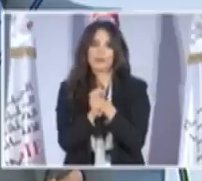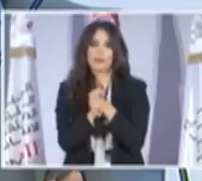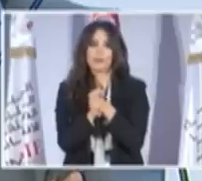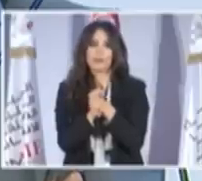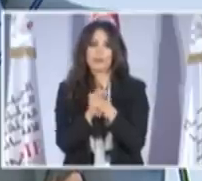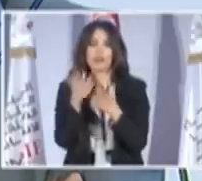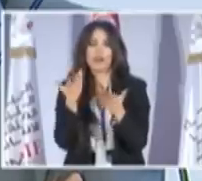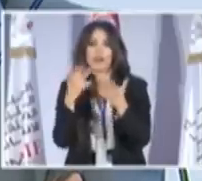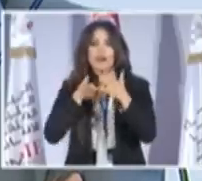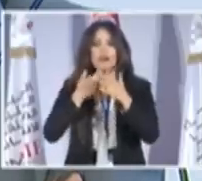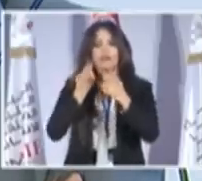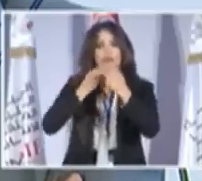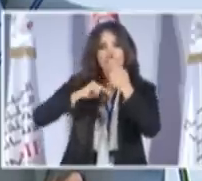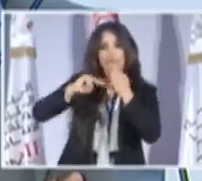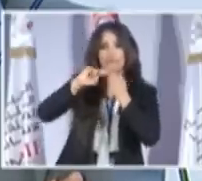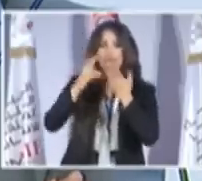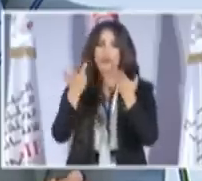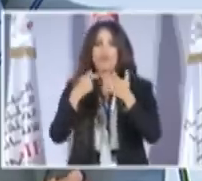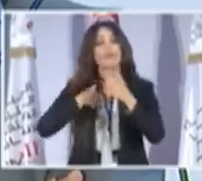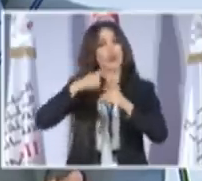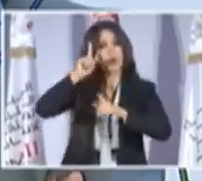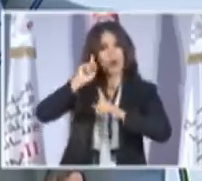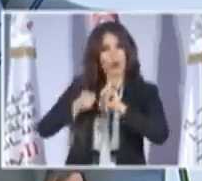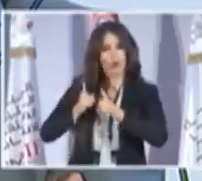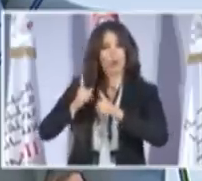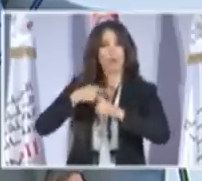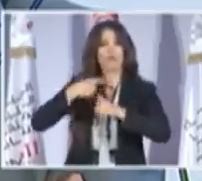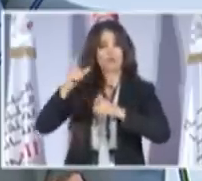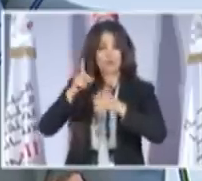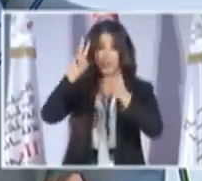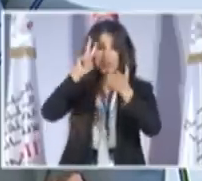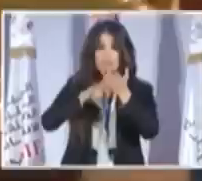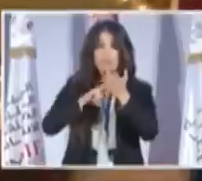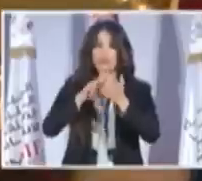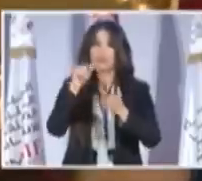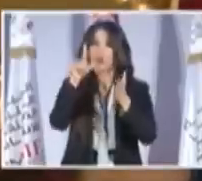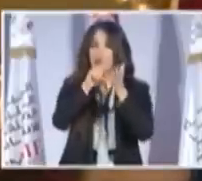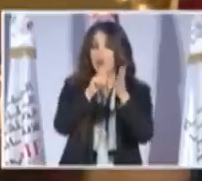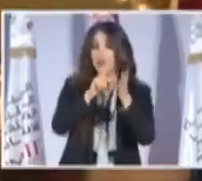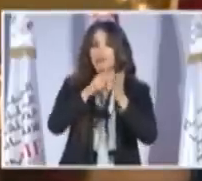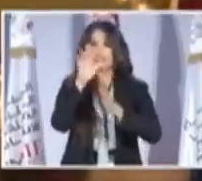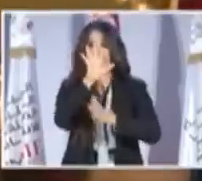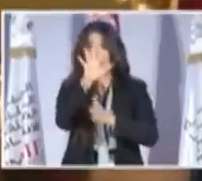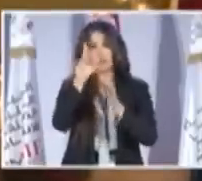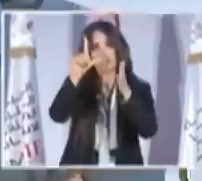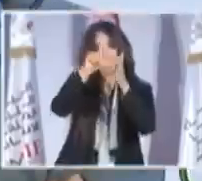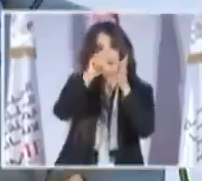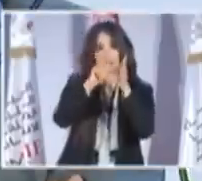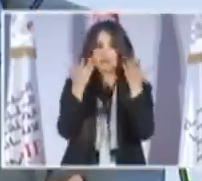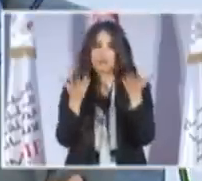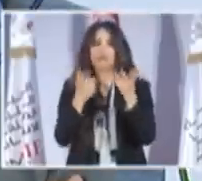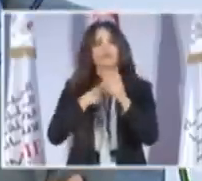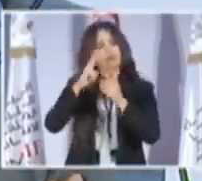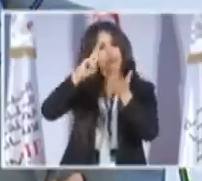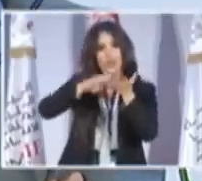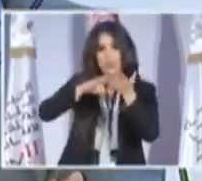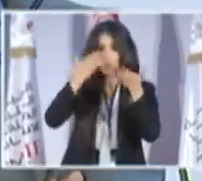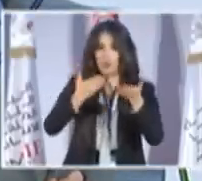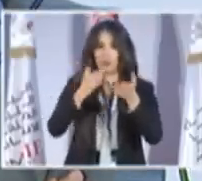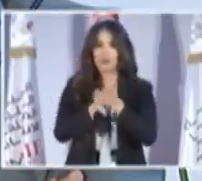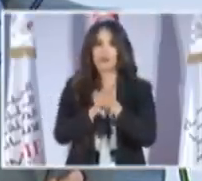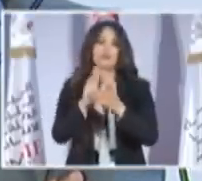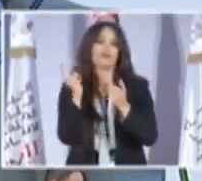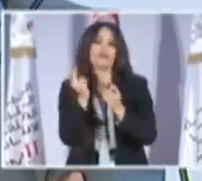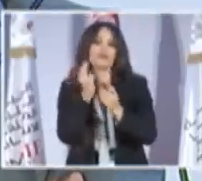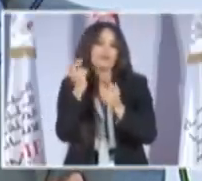نحكي وعليها متاع صدور حكم بيت على معنى ال فاصل خمسه صوره واقعين اليوم غير